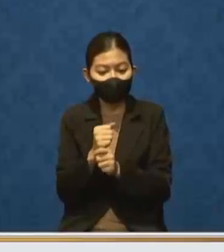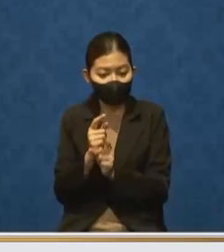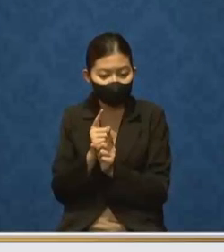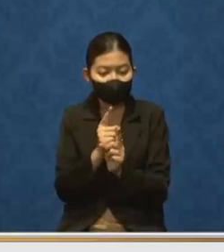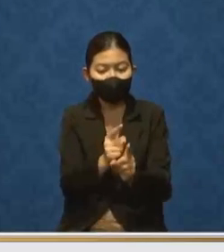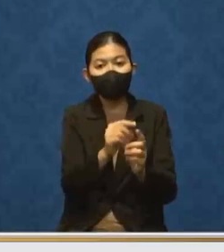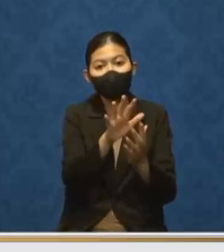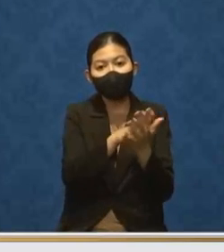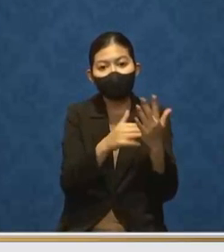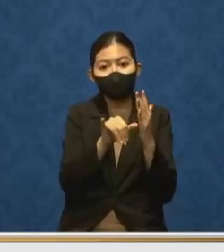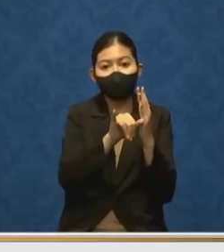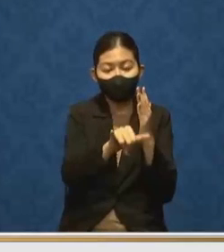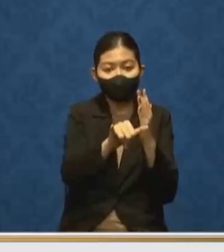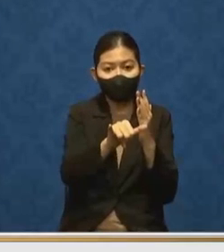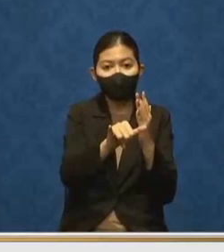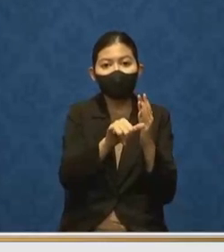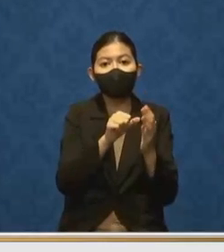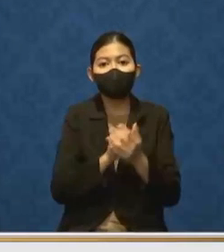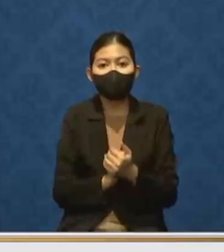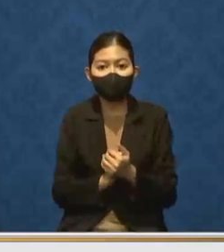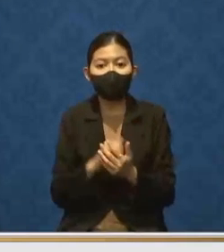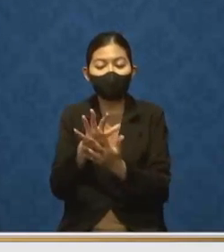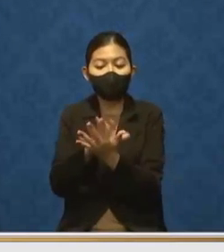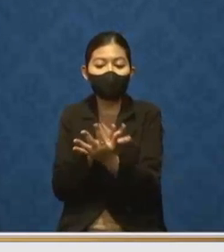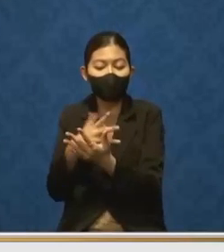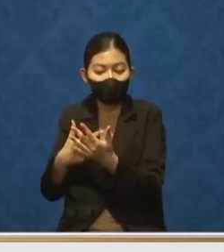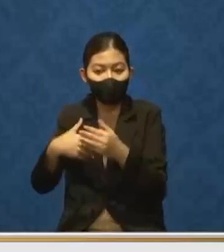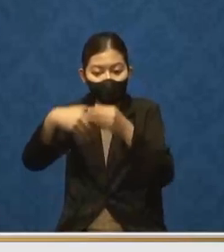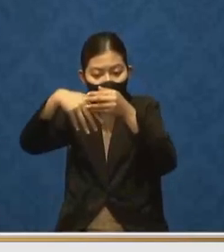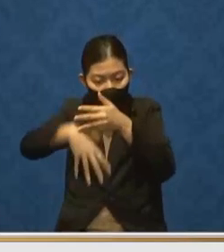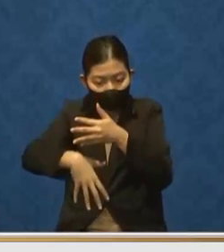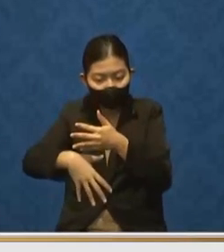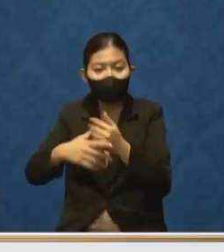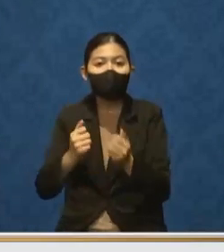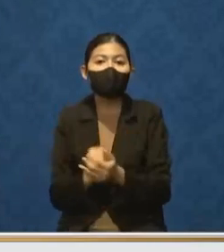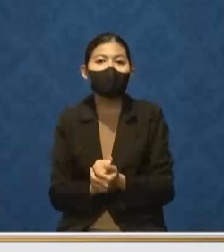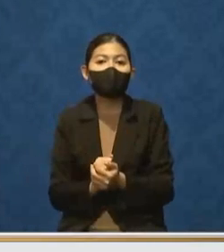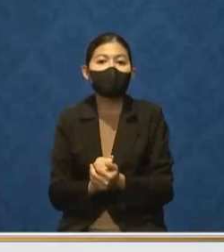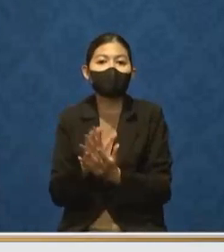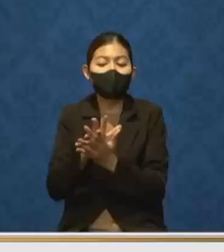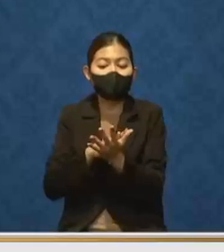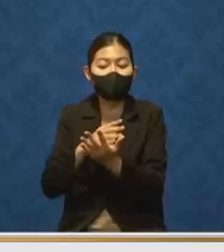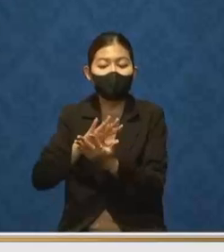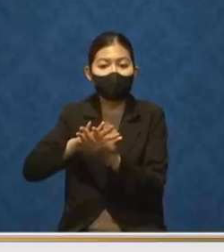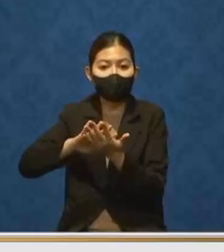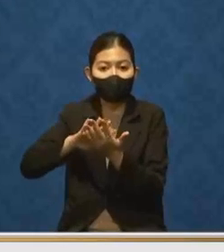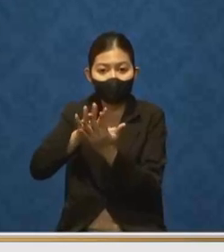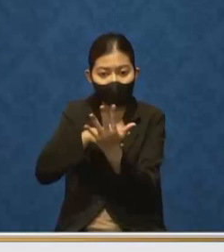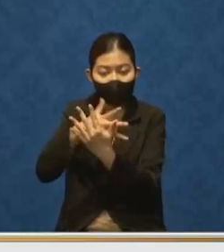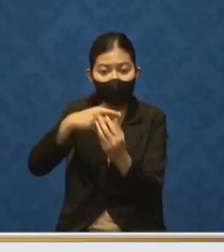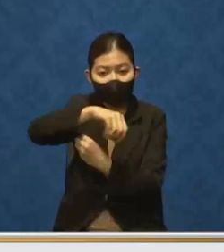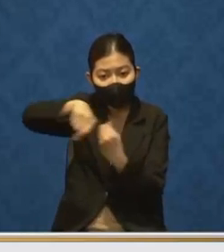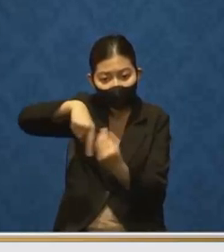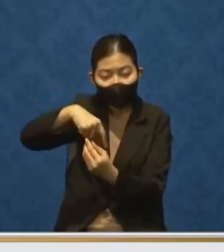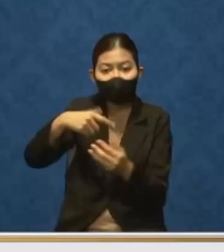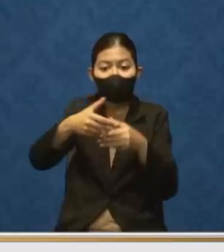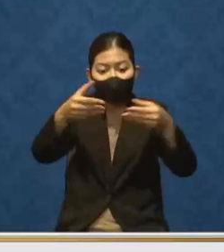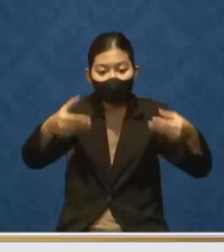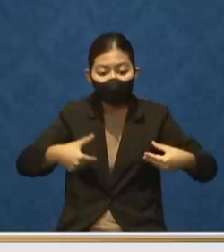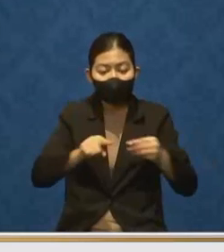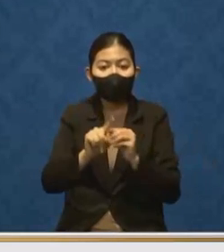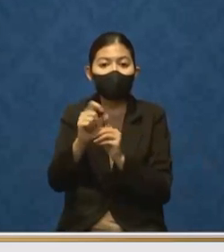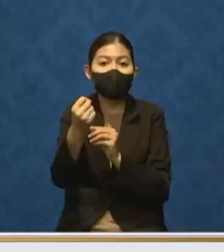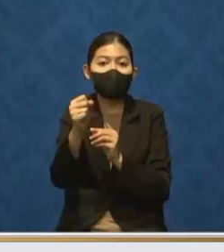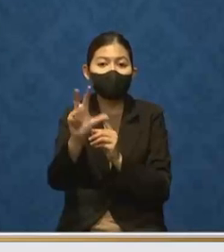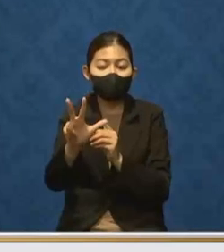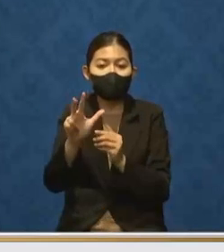แผนแม่บทภายใต้ยุทธศาสตร์ชาติและแผนย่อยร่างแผนพัฒนาเศรษฐกิจ และสังคมแห่งชาติฉบับที่13ร่างนโย